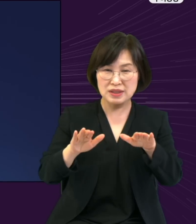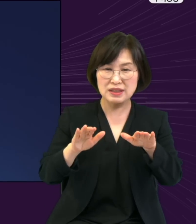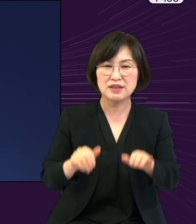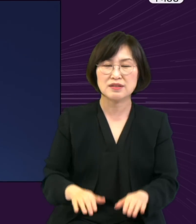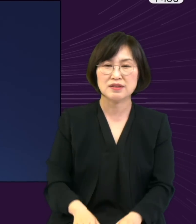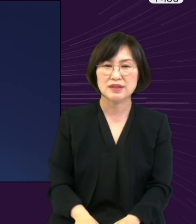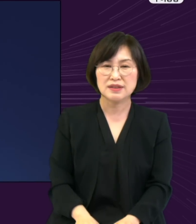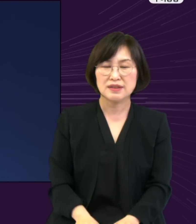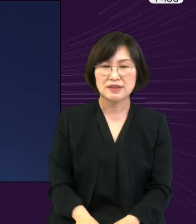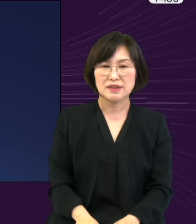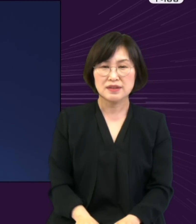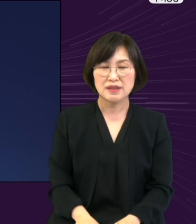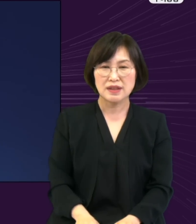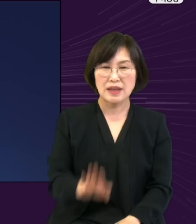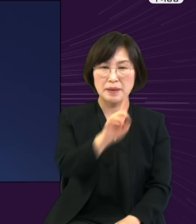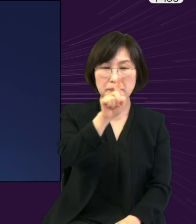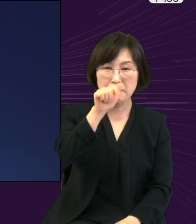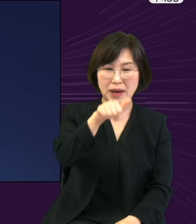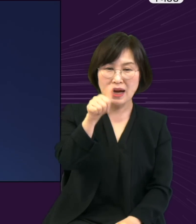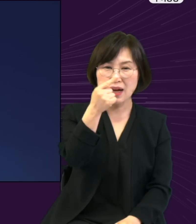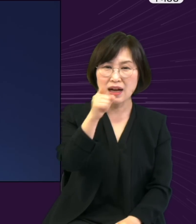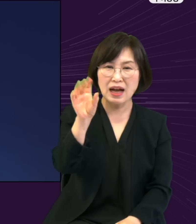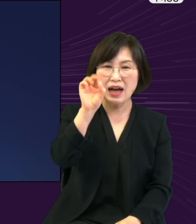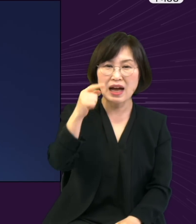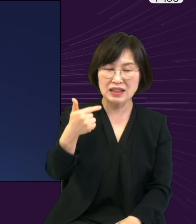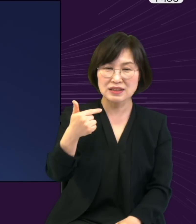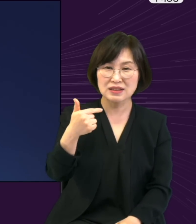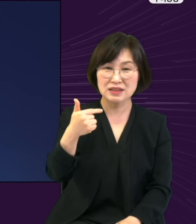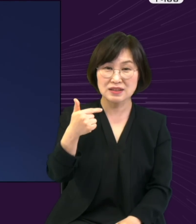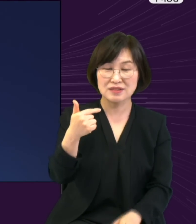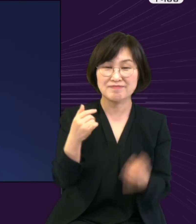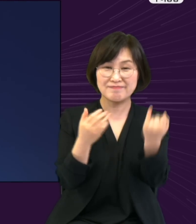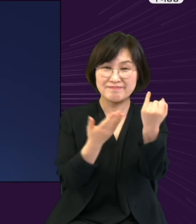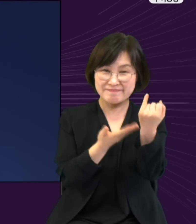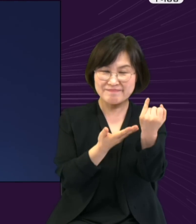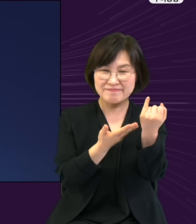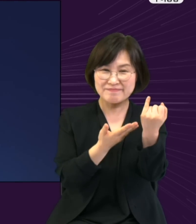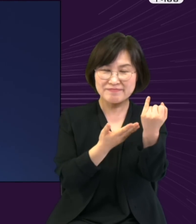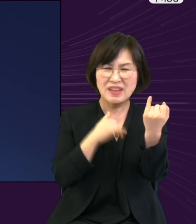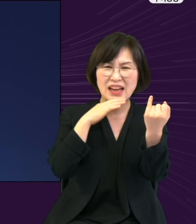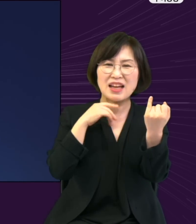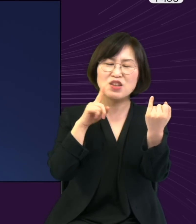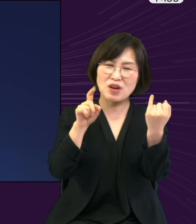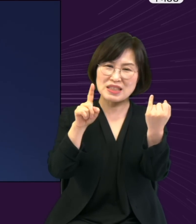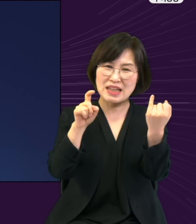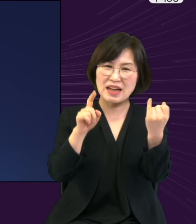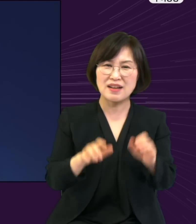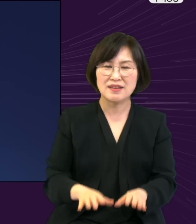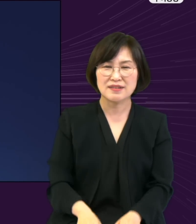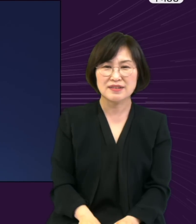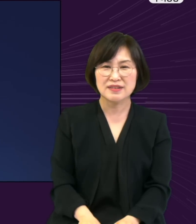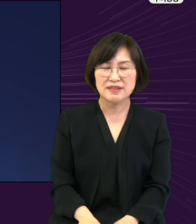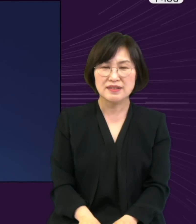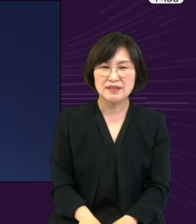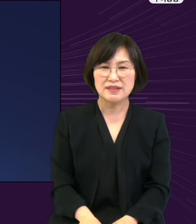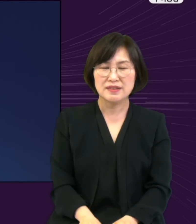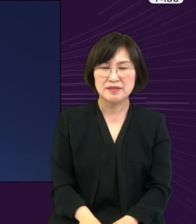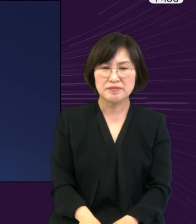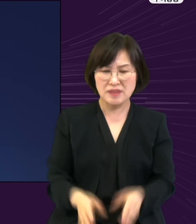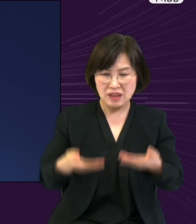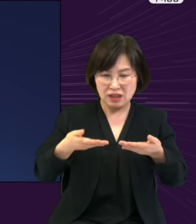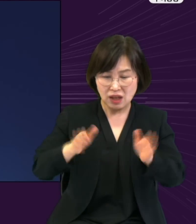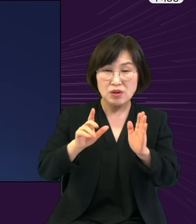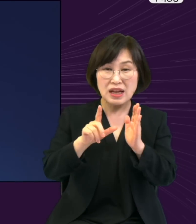대상자는 박하은 어린이입니다. 11살 박하은 어린이는 태어날